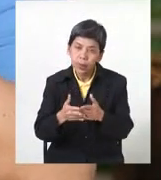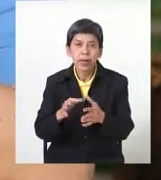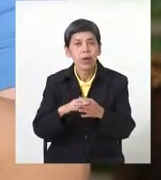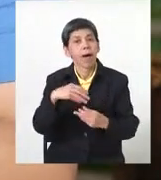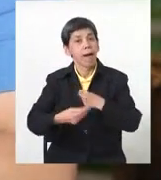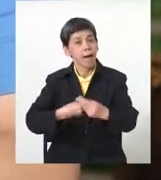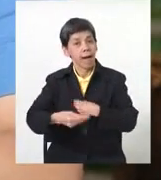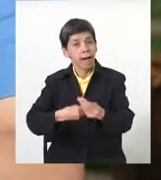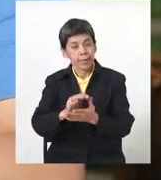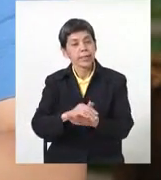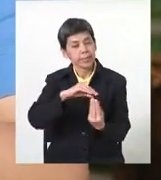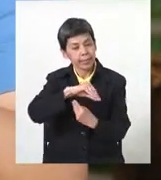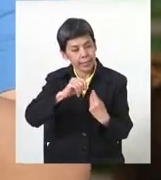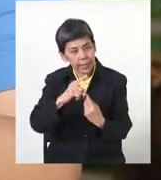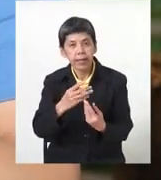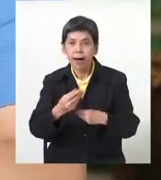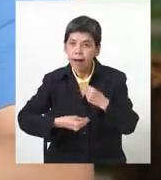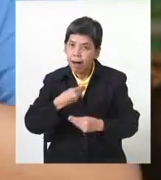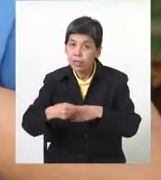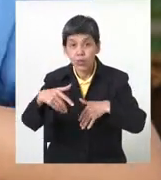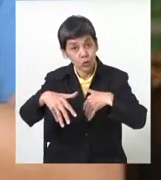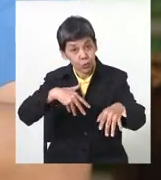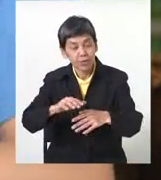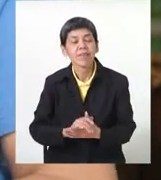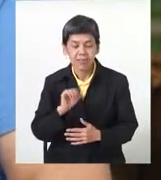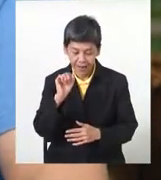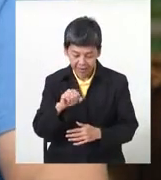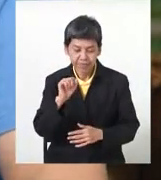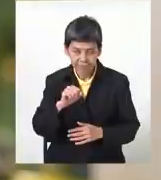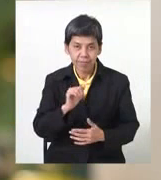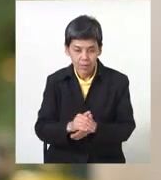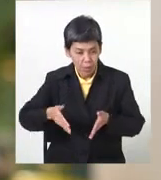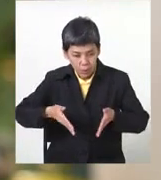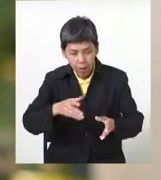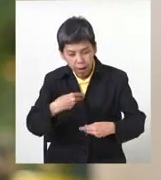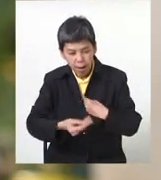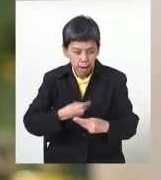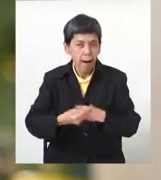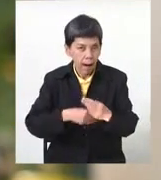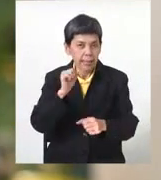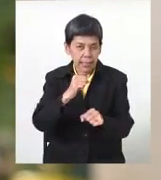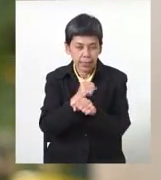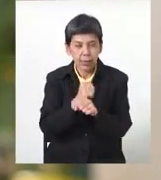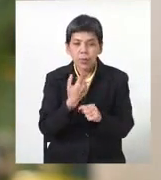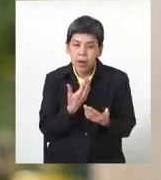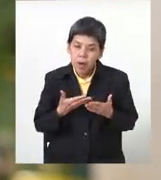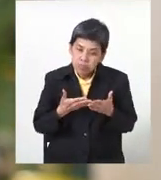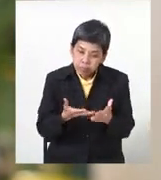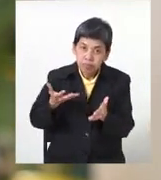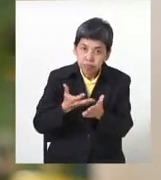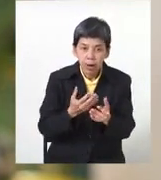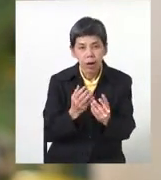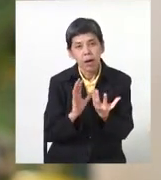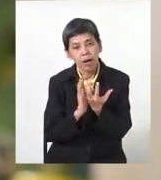เพื่อที่จะส่งเสริมด้านการค้าด้านเศรษฐกิจของชุมชนในย่านนี้ใช่ๆเป็นเป็นคลองเศรษฐกิจสมัยนั้นเป็นคลองเศรษฐกิจที่จะ